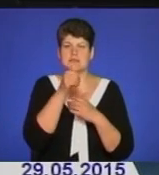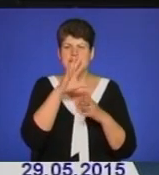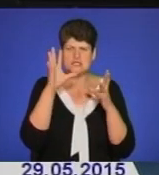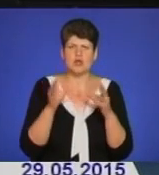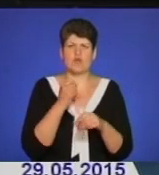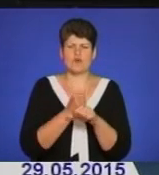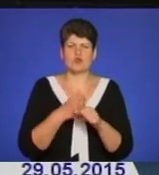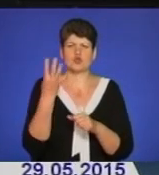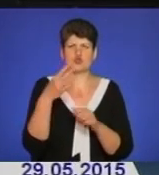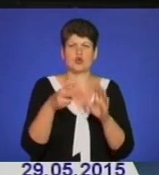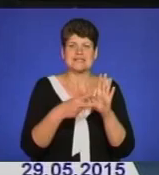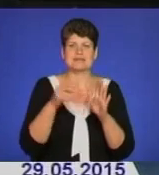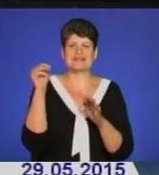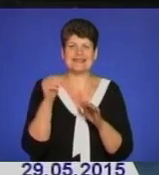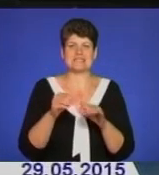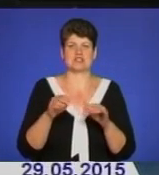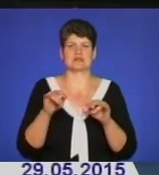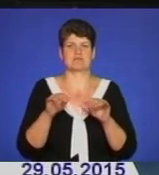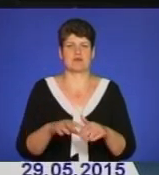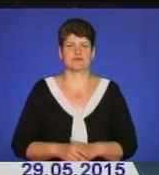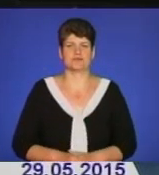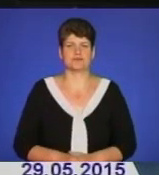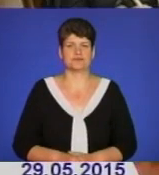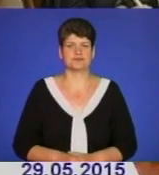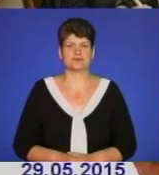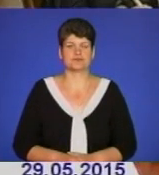роботі 47 тисяч справ. Далі детальніше.